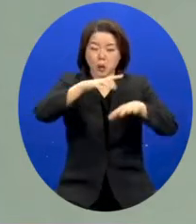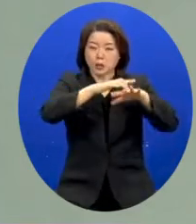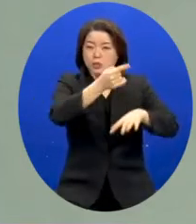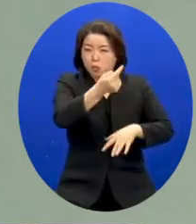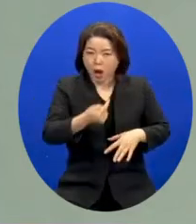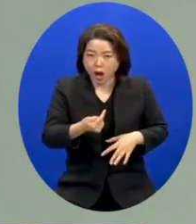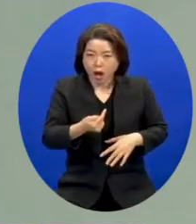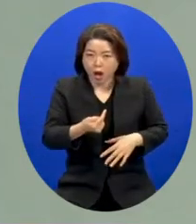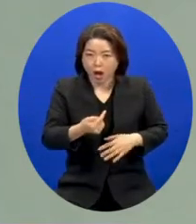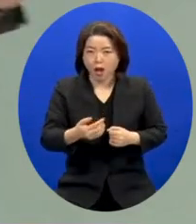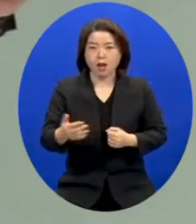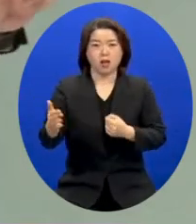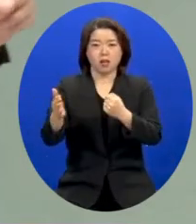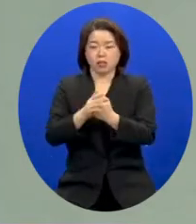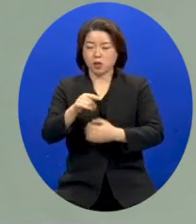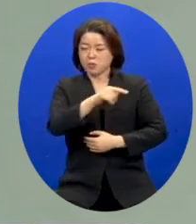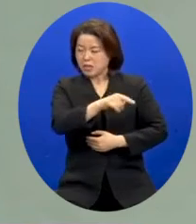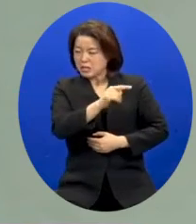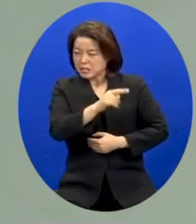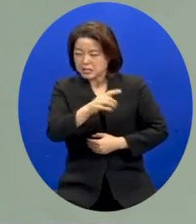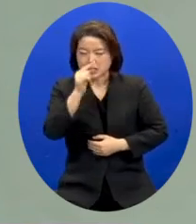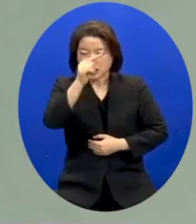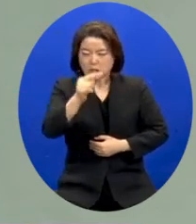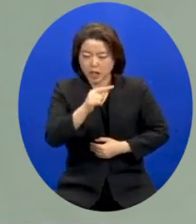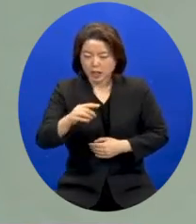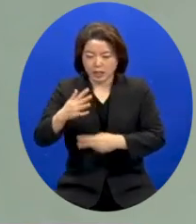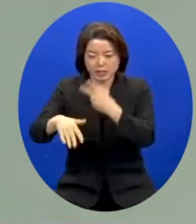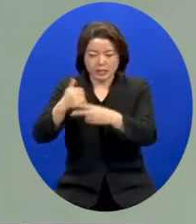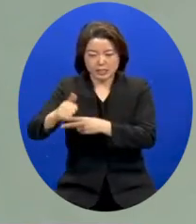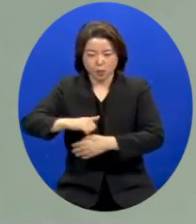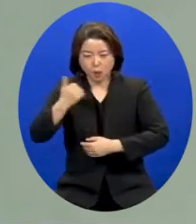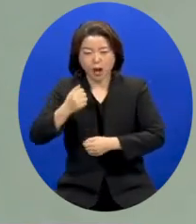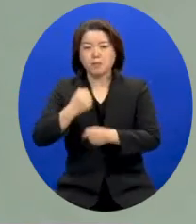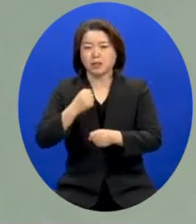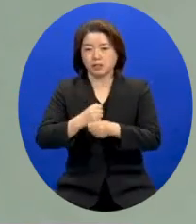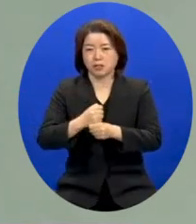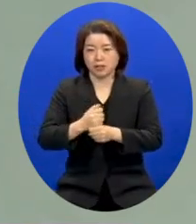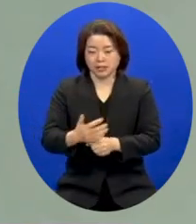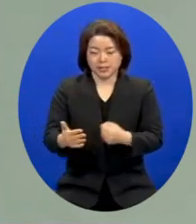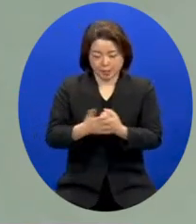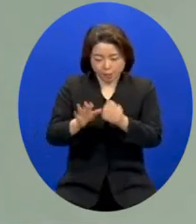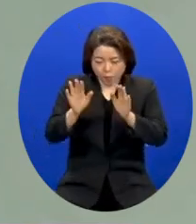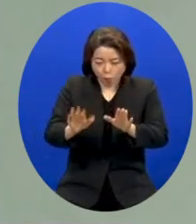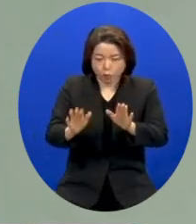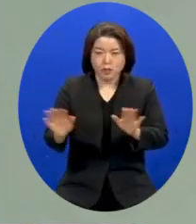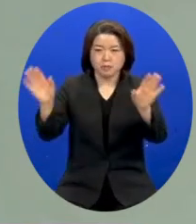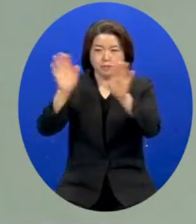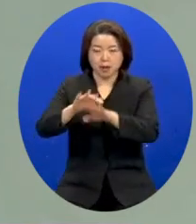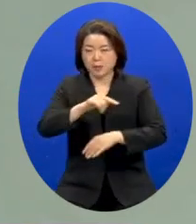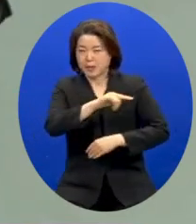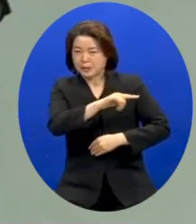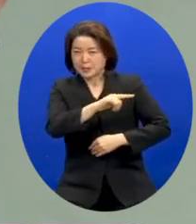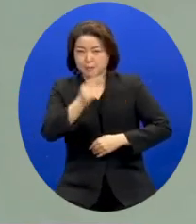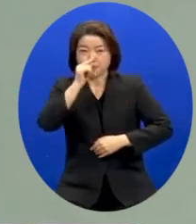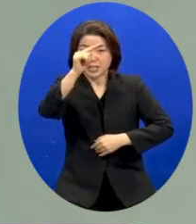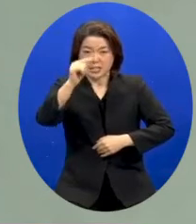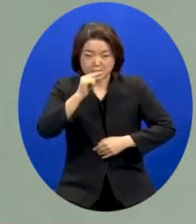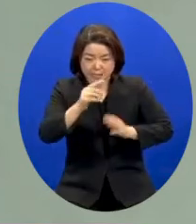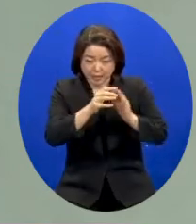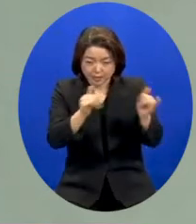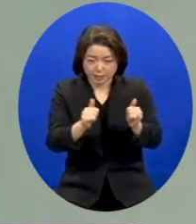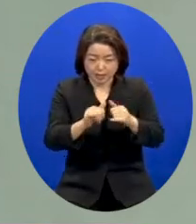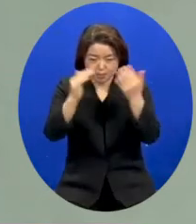사람들이 신을 노하게 했다는 겁니다. 그래서 우리가 오늘 밤에 이 사람들을 다